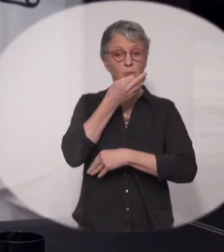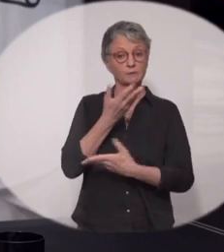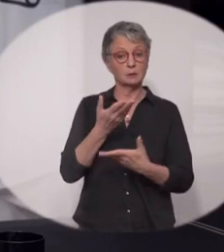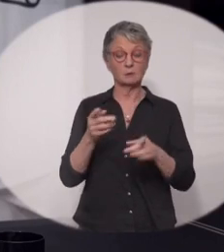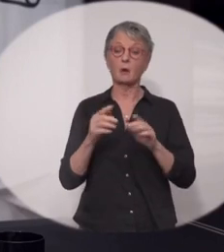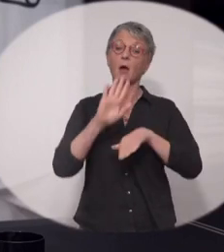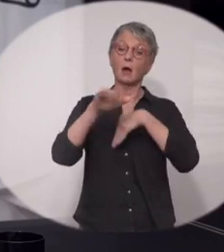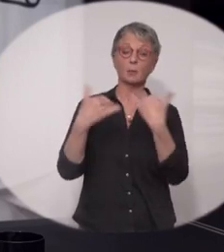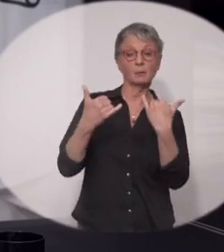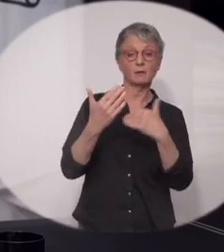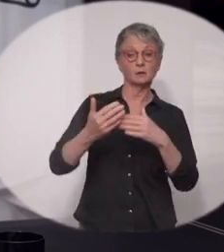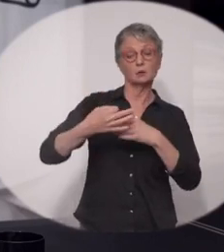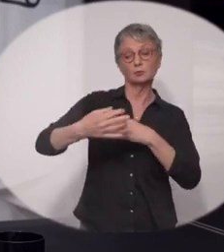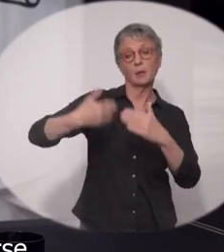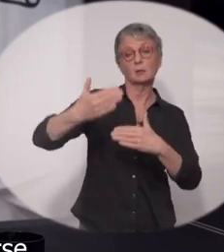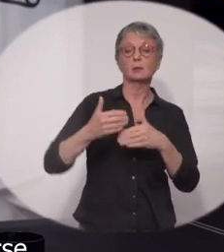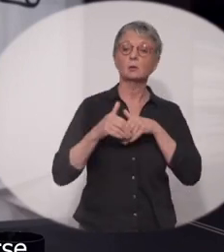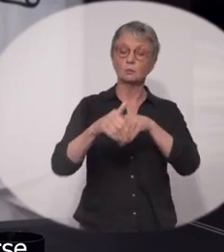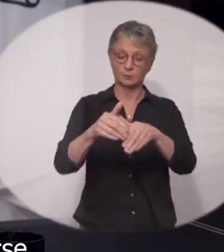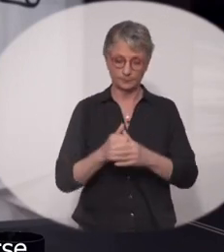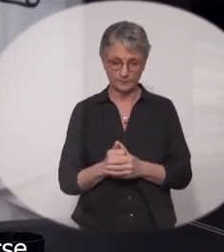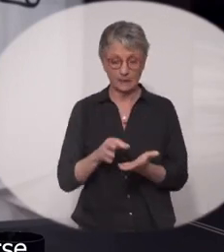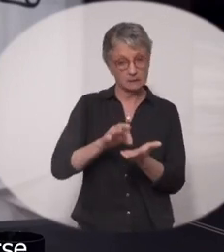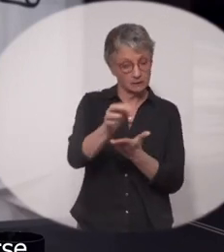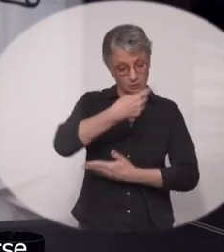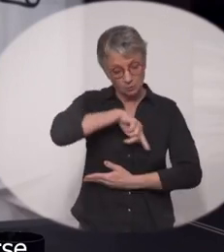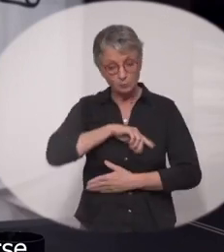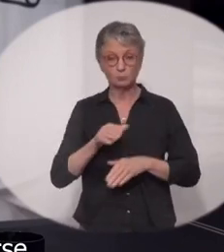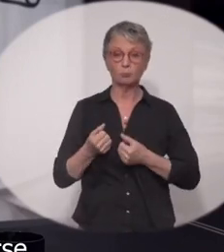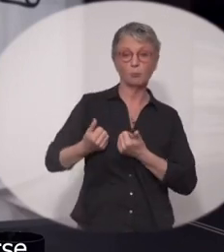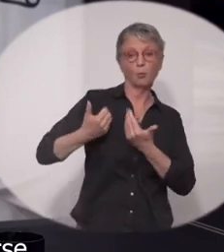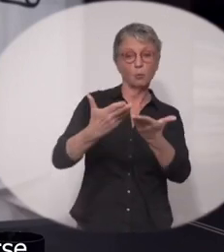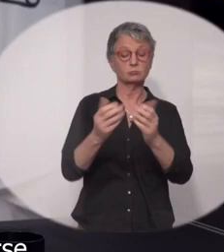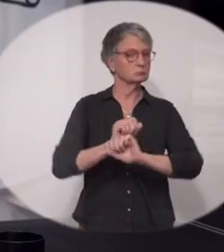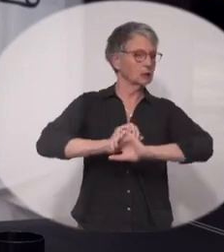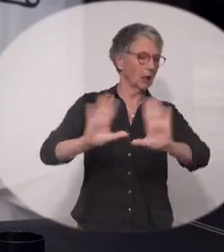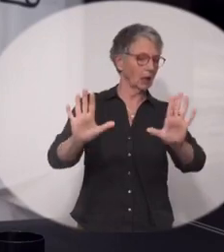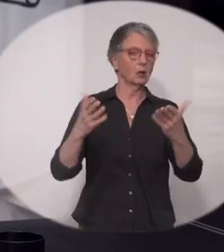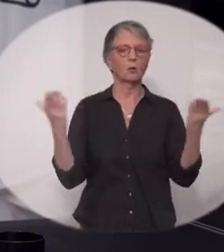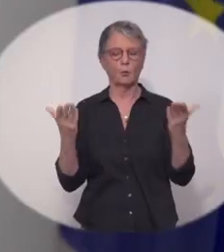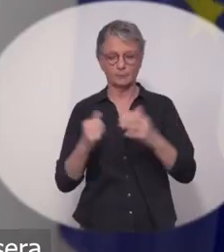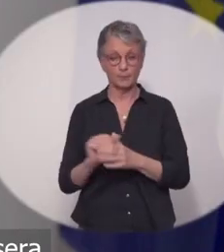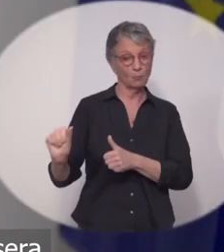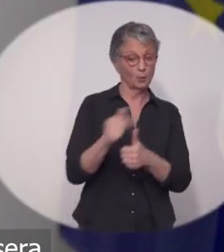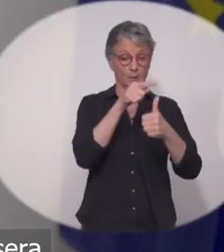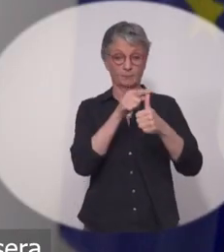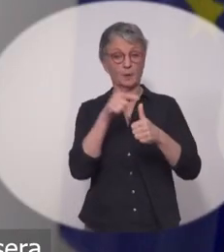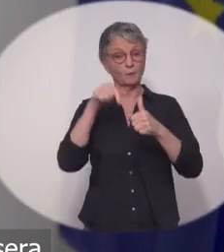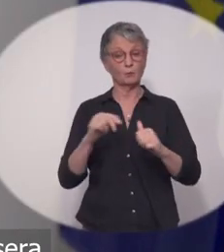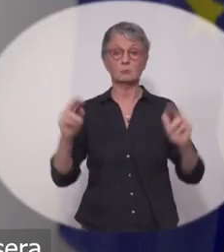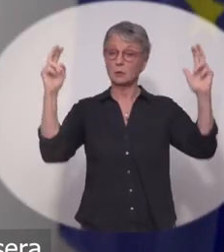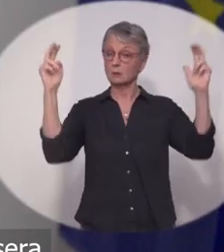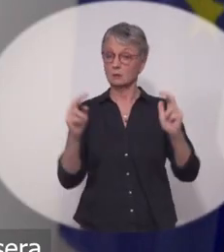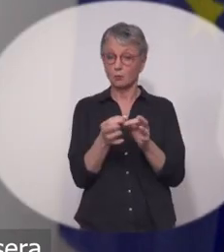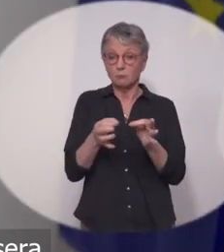doit se poursuivre les semaines à venir la stratégie proposée par le conseil exécutif de corse et claire d'abord maintenir un niveau très bas